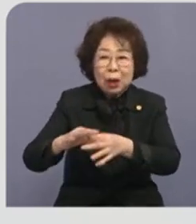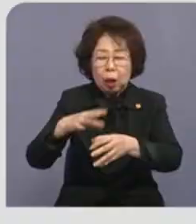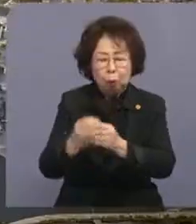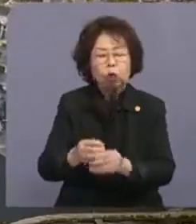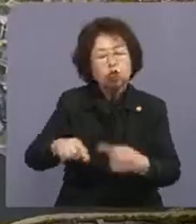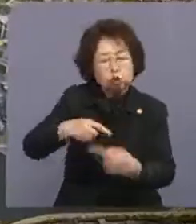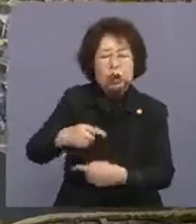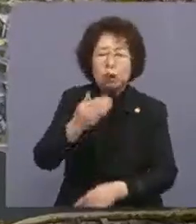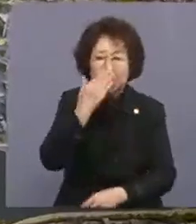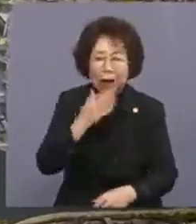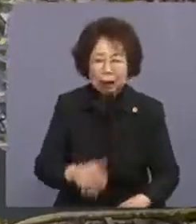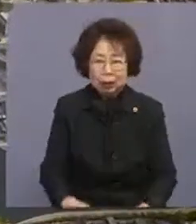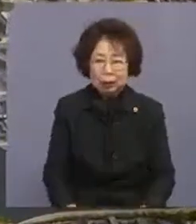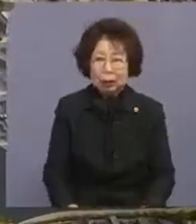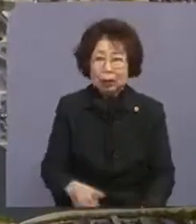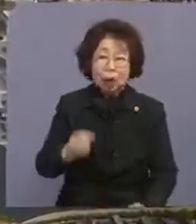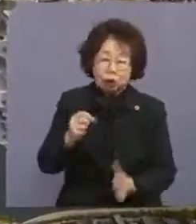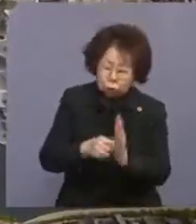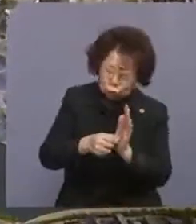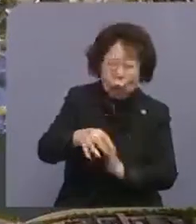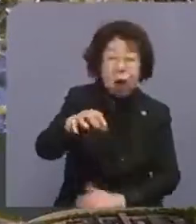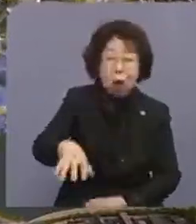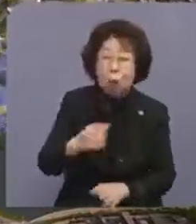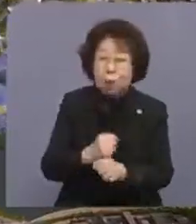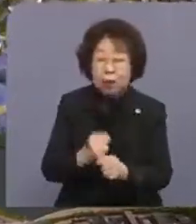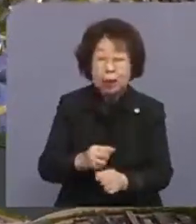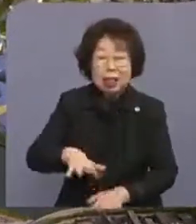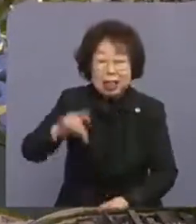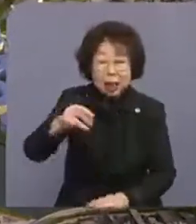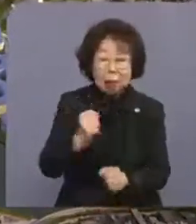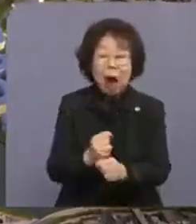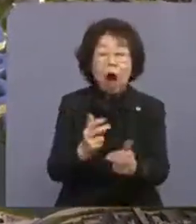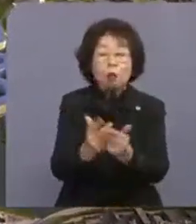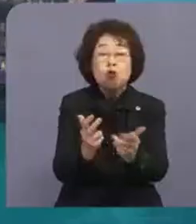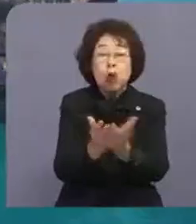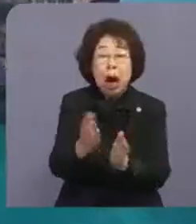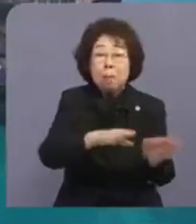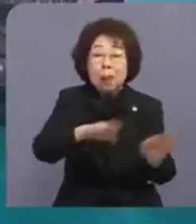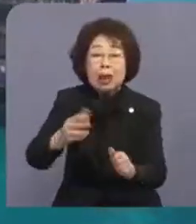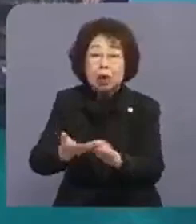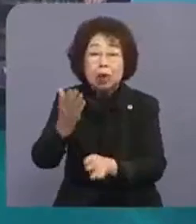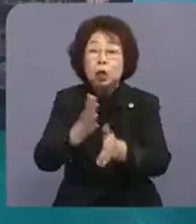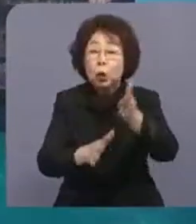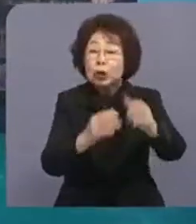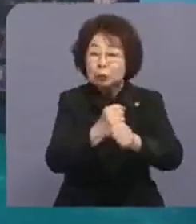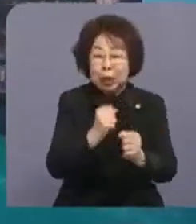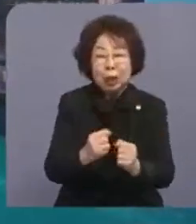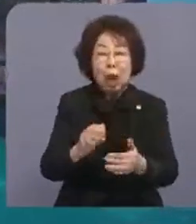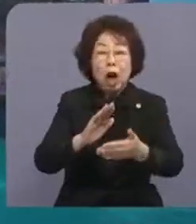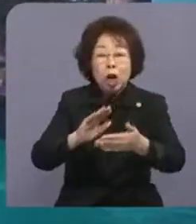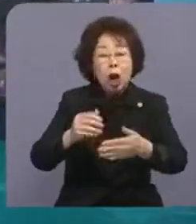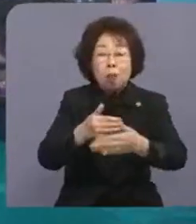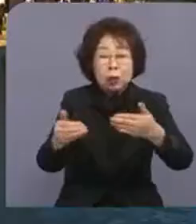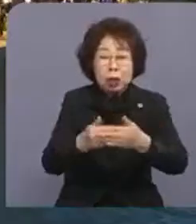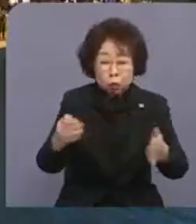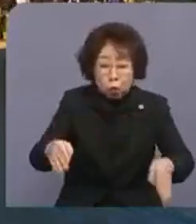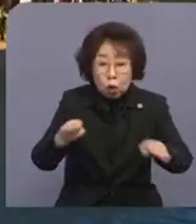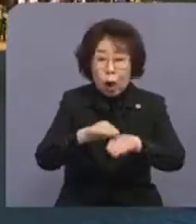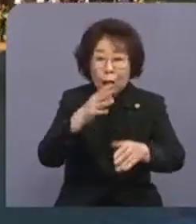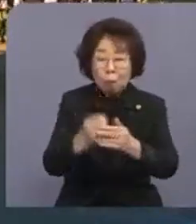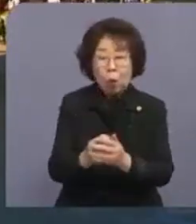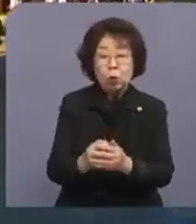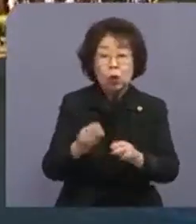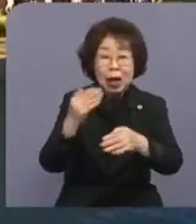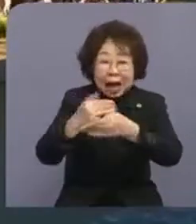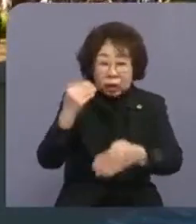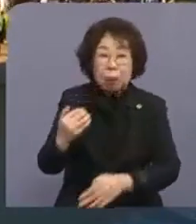들어갑니다 또 명소 조성 분야 세계 최초 북한 해상 도시와 세계적 미술관 부산 분관 등도 엑스포 전에